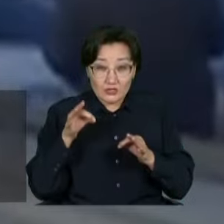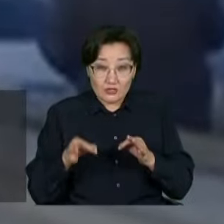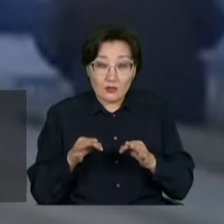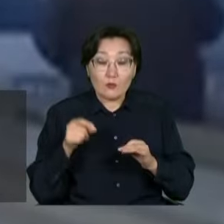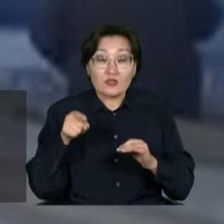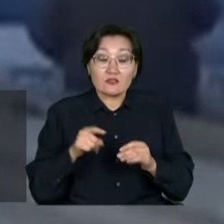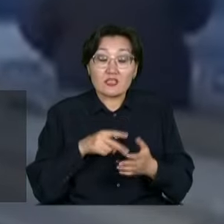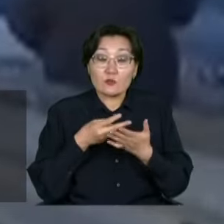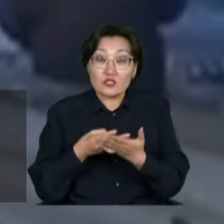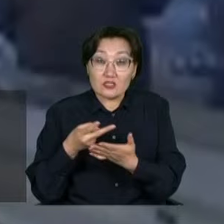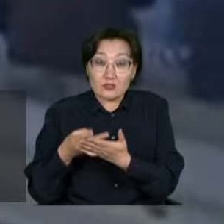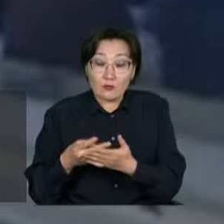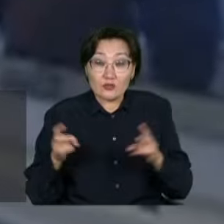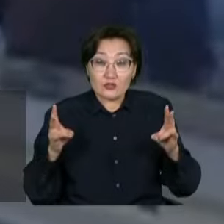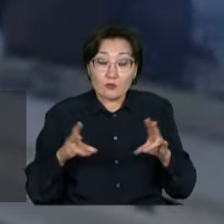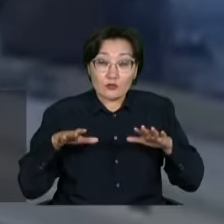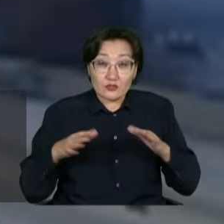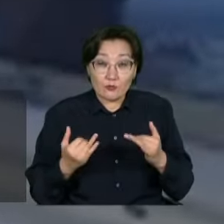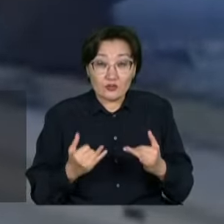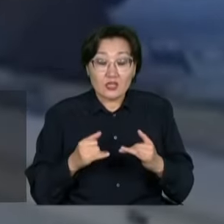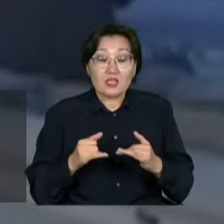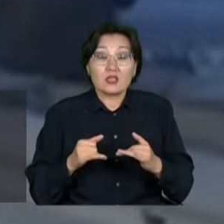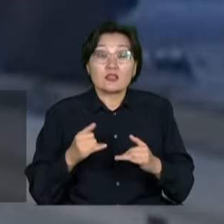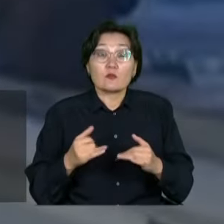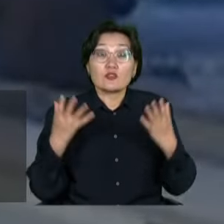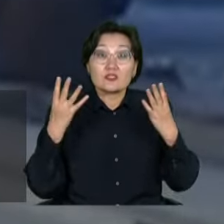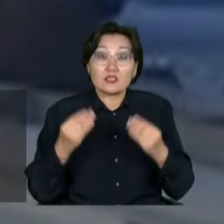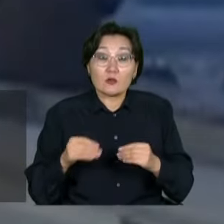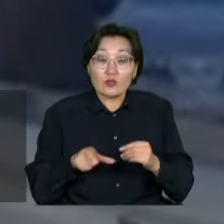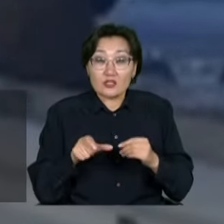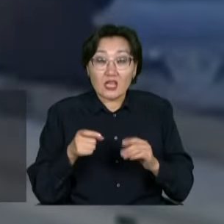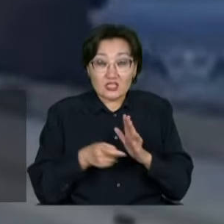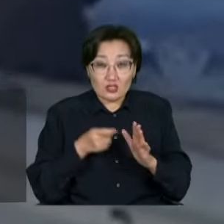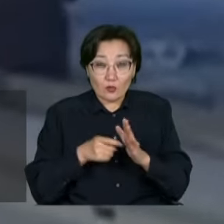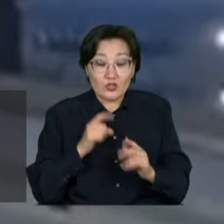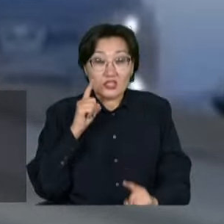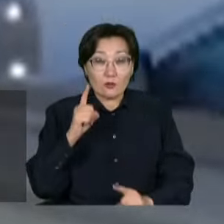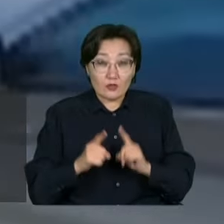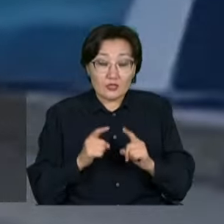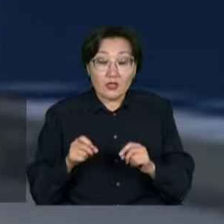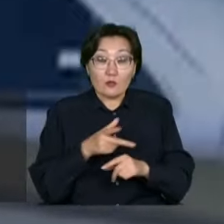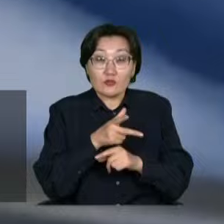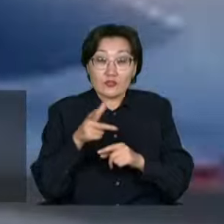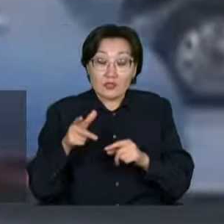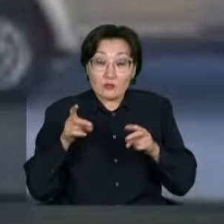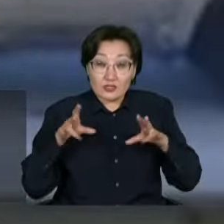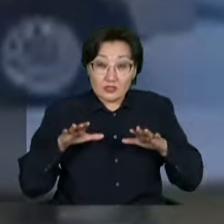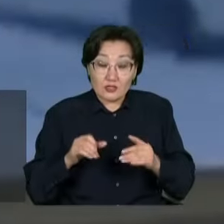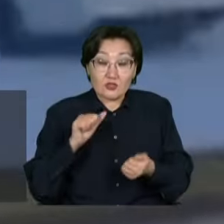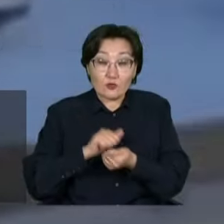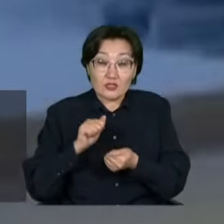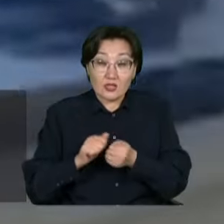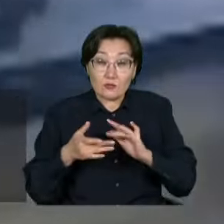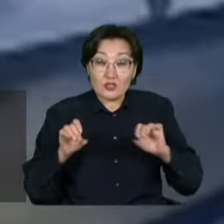Их госпитализировали. Авария произошла сегодня средь бела дня на трассе Караганда-Темиртау. Кадры с места происшествия распространили